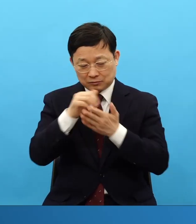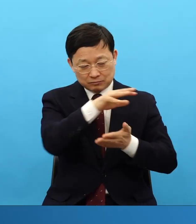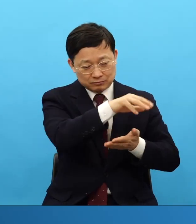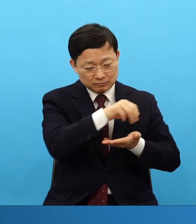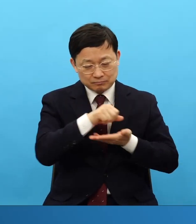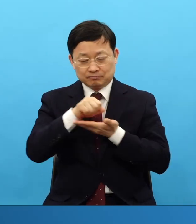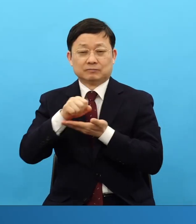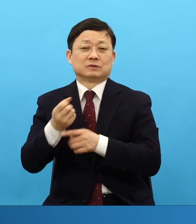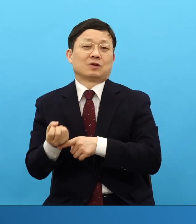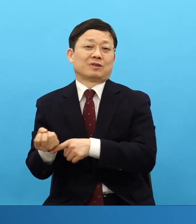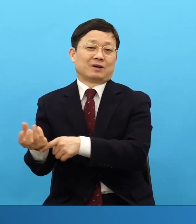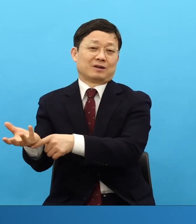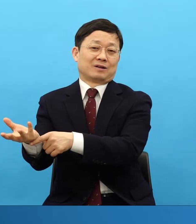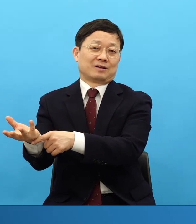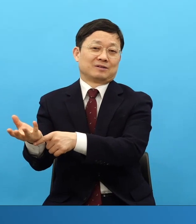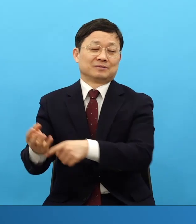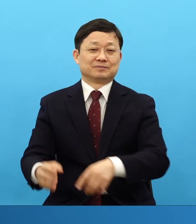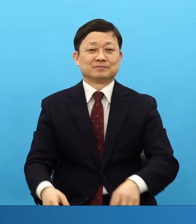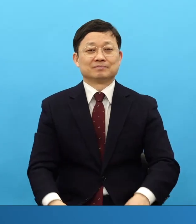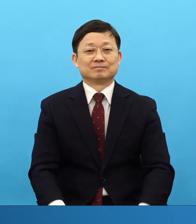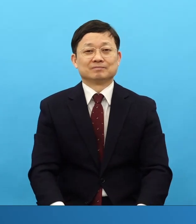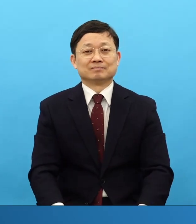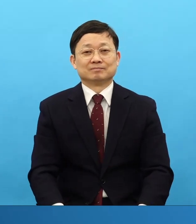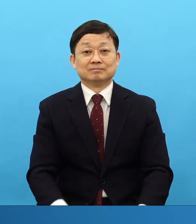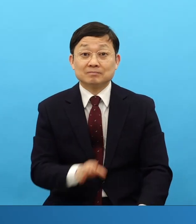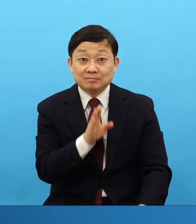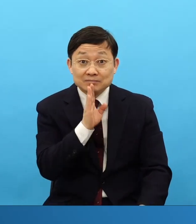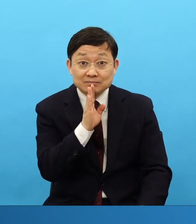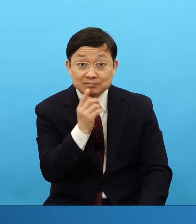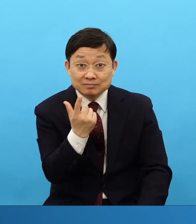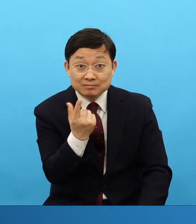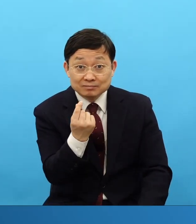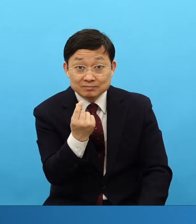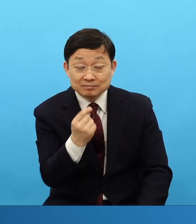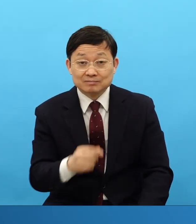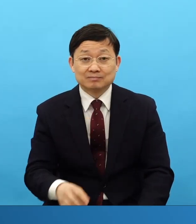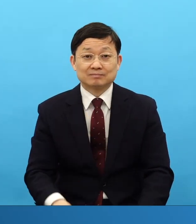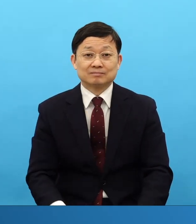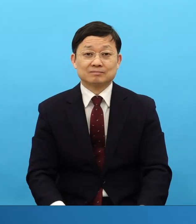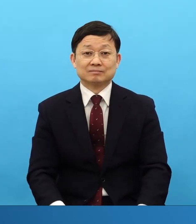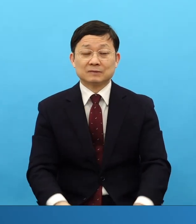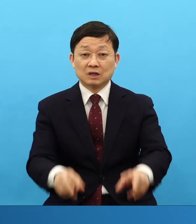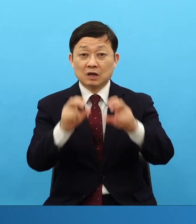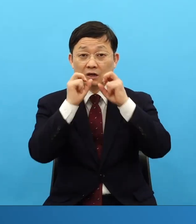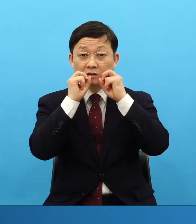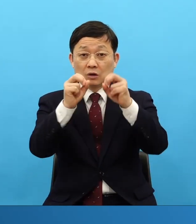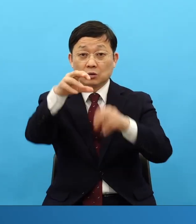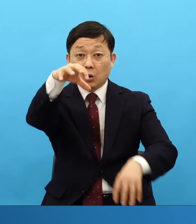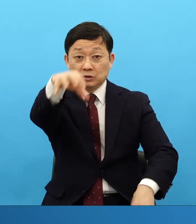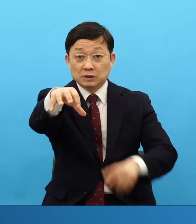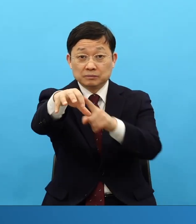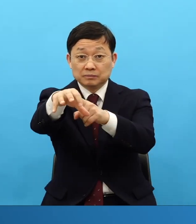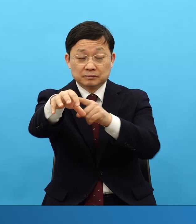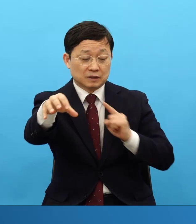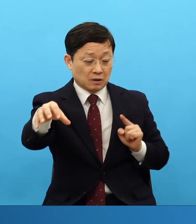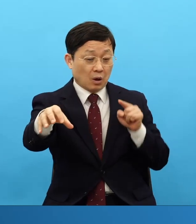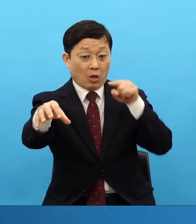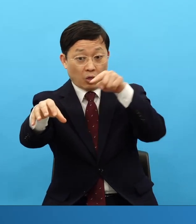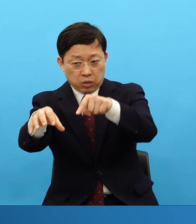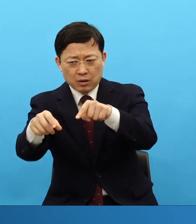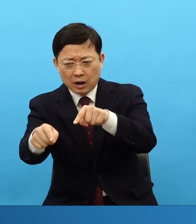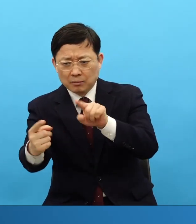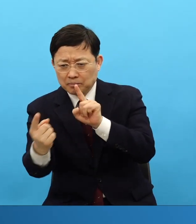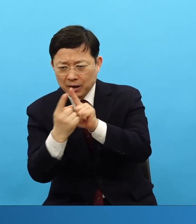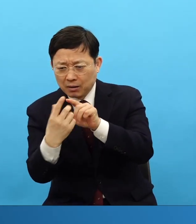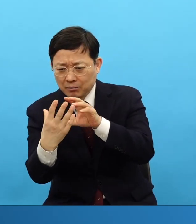members. 상황을 만나야 돼요. Your church members must meet that situation. 그렇죠. That's right. 선교지에서 그런 상황이 있나니까 야 진짜 완전한 답이